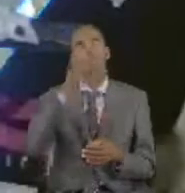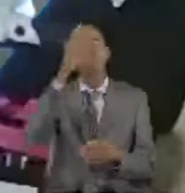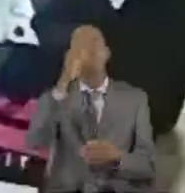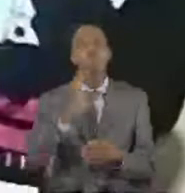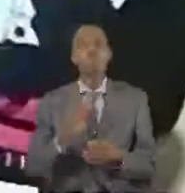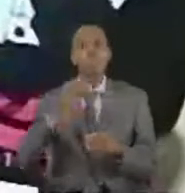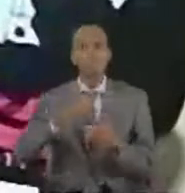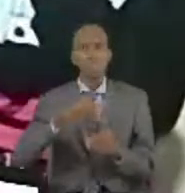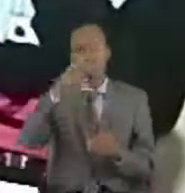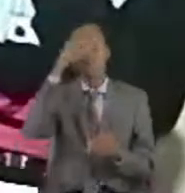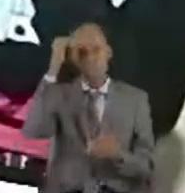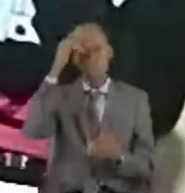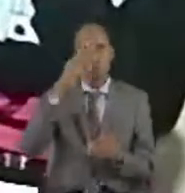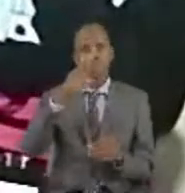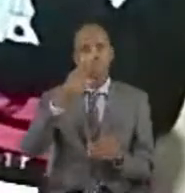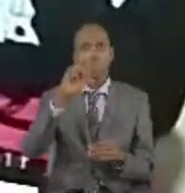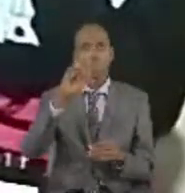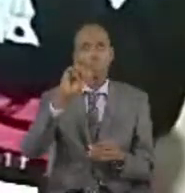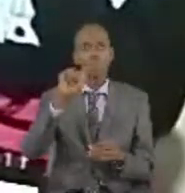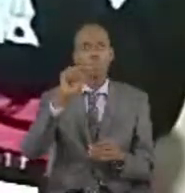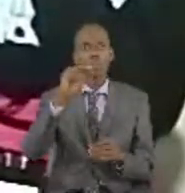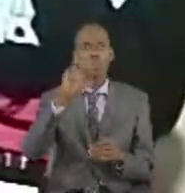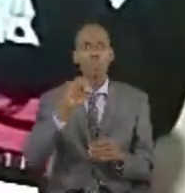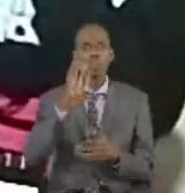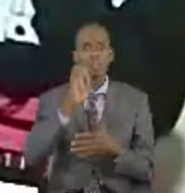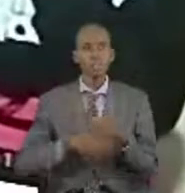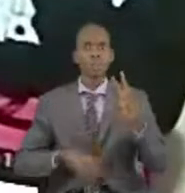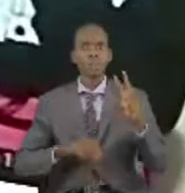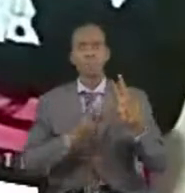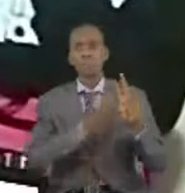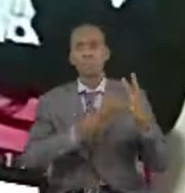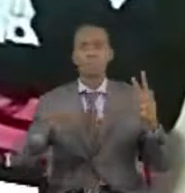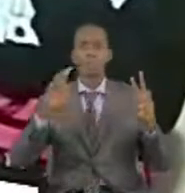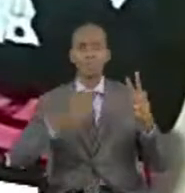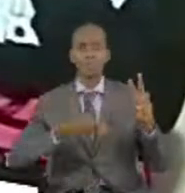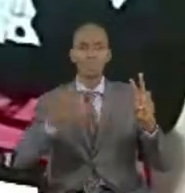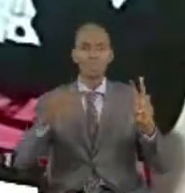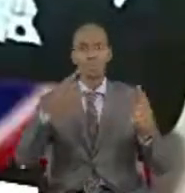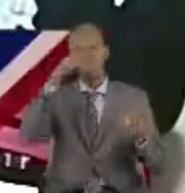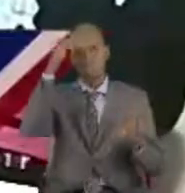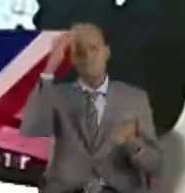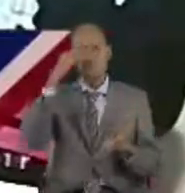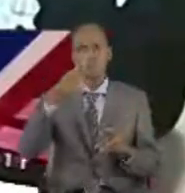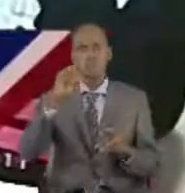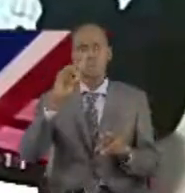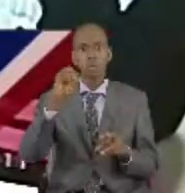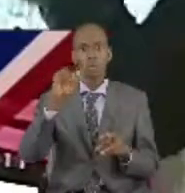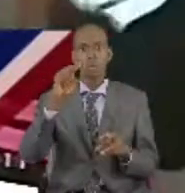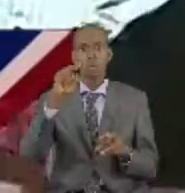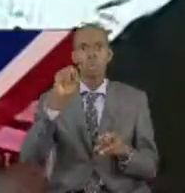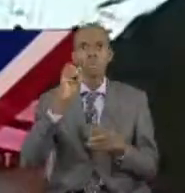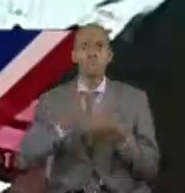romain chapitre 6 heures verser 22 romey chapitre 6 à